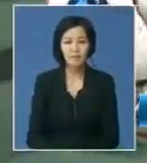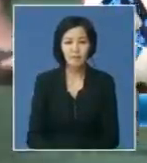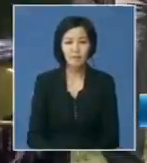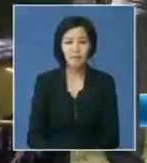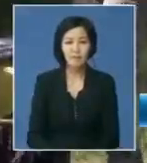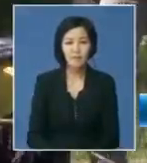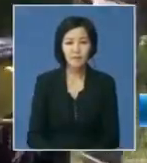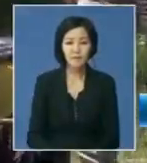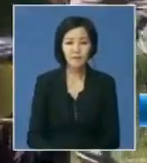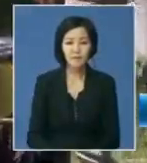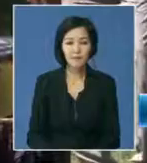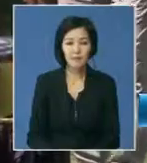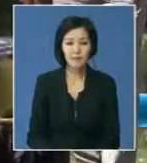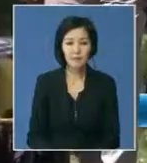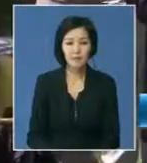табыстауға рұқсат етті.